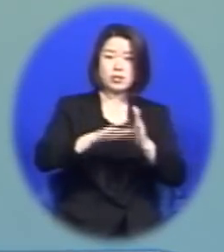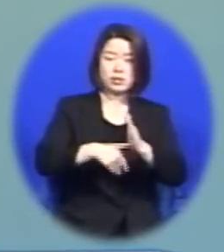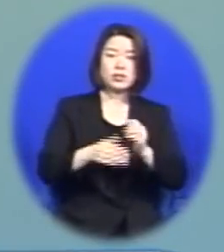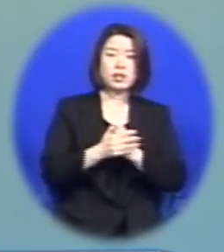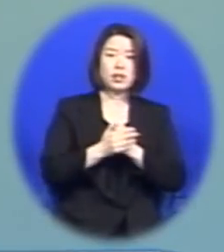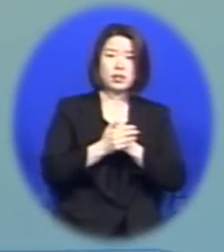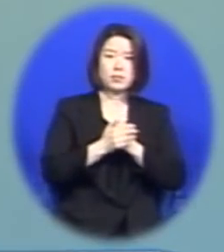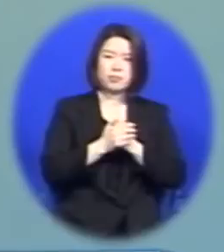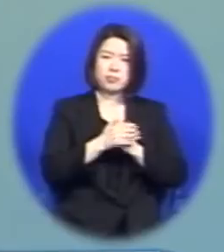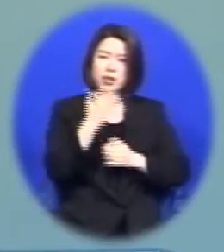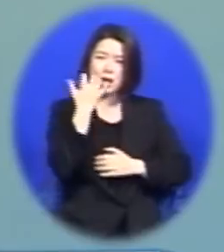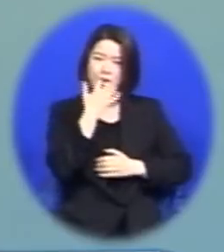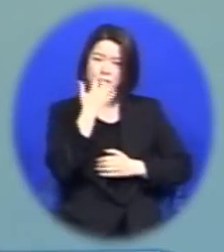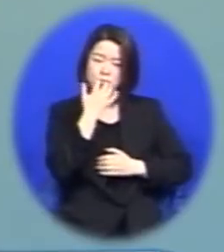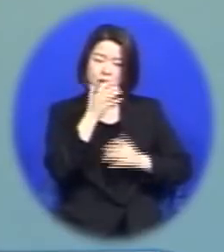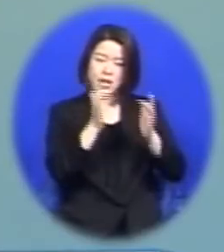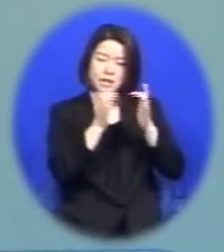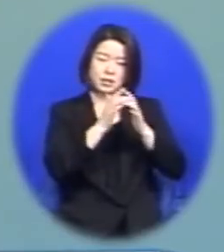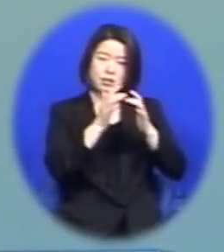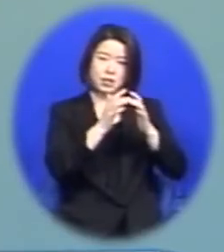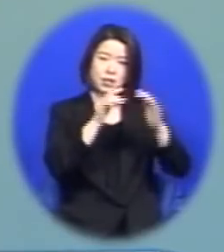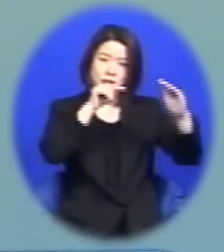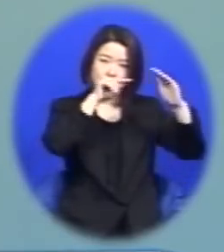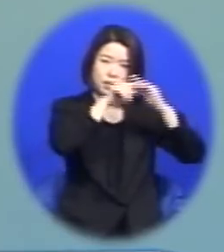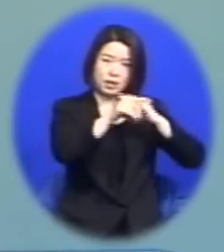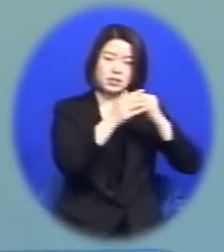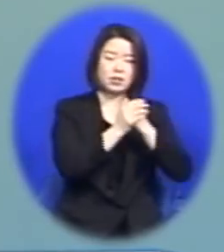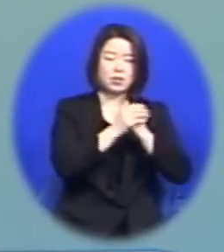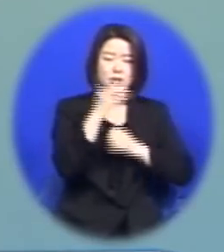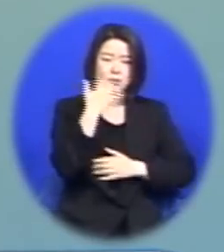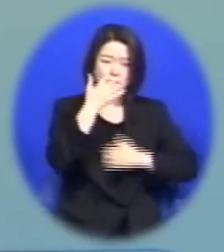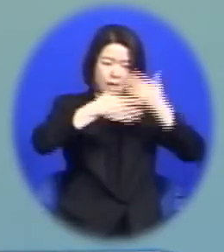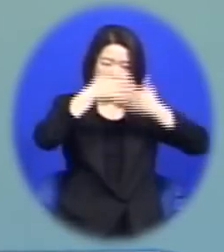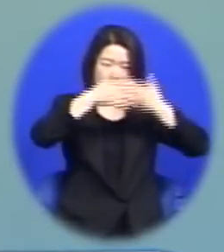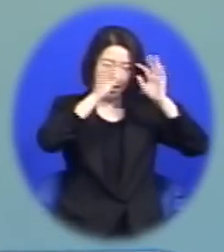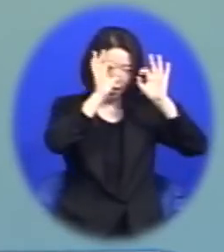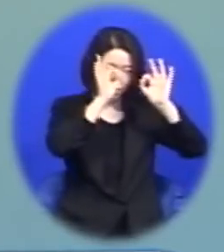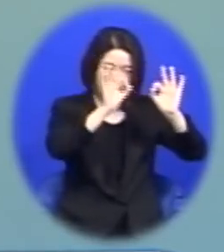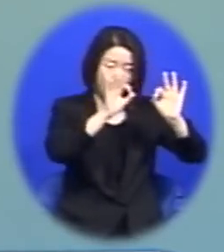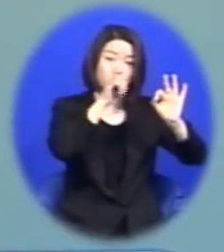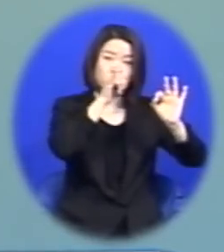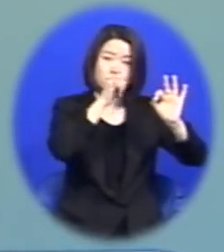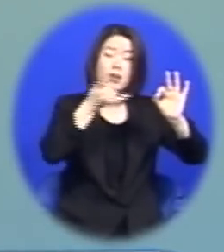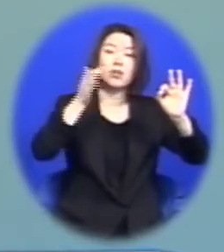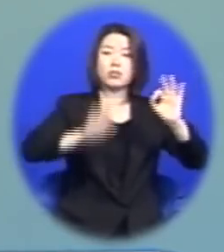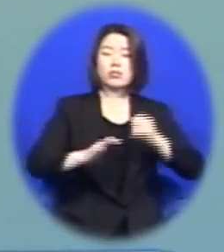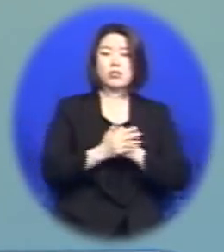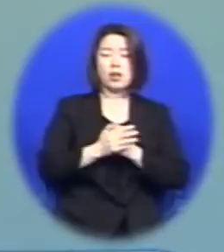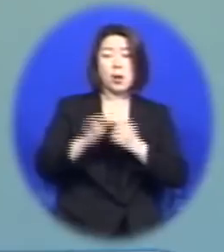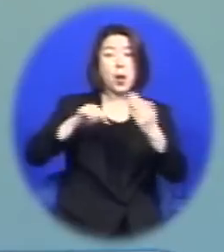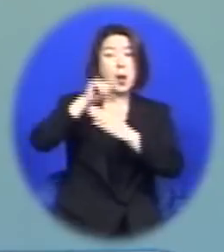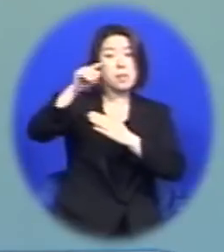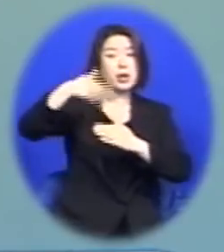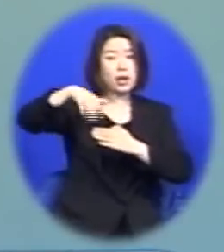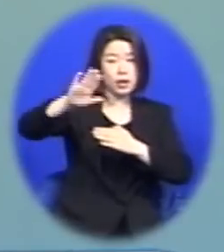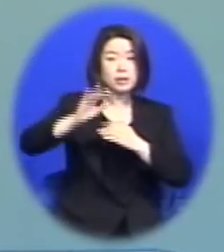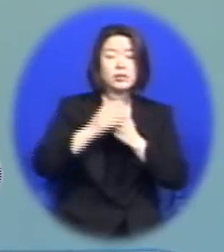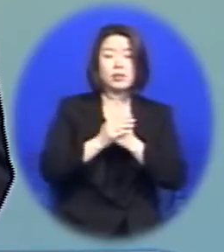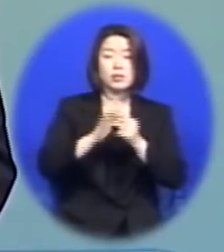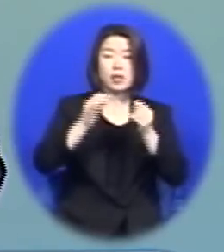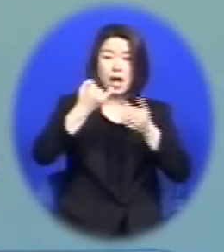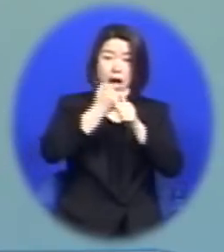음란 사이트에 들어가서 음란 영상물을 보고 있었다면 그런데 외출 했던 아내와